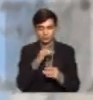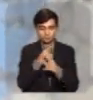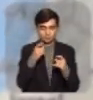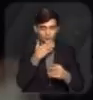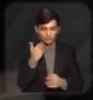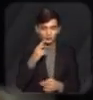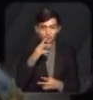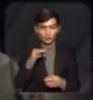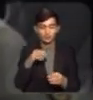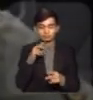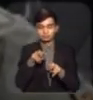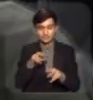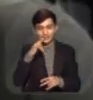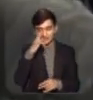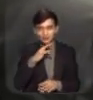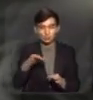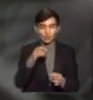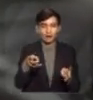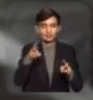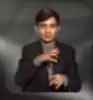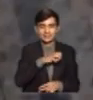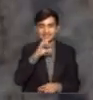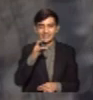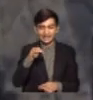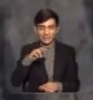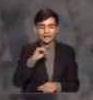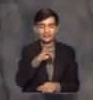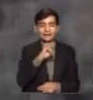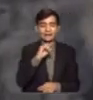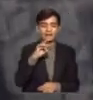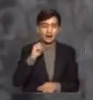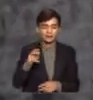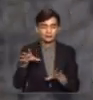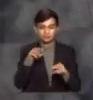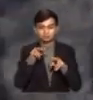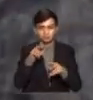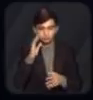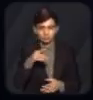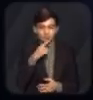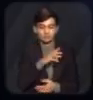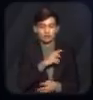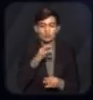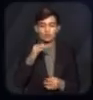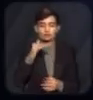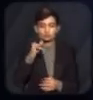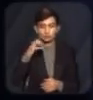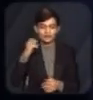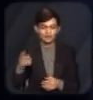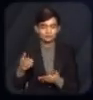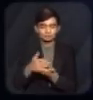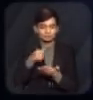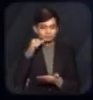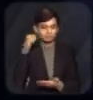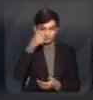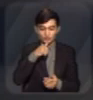и отслеживать судьбу своих граждан, оставшихся в Сирии и Ираке. В прошлом году во время спецоперации «Жусан» из Сирии возвратили почти